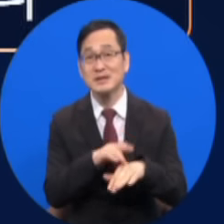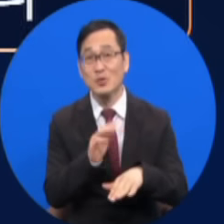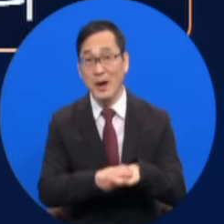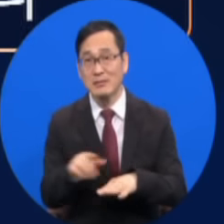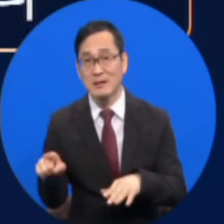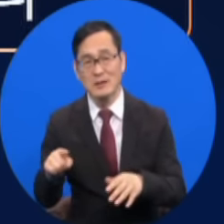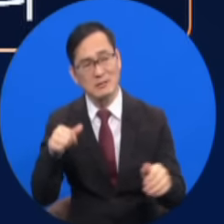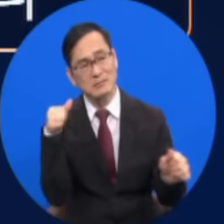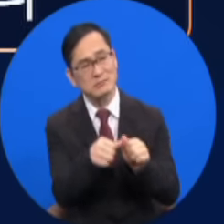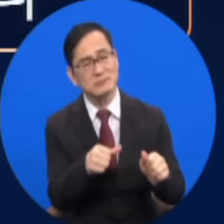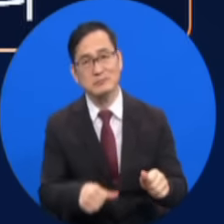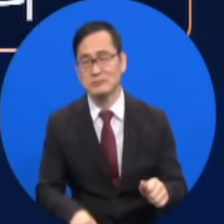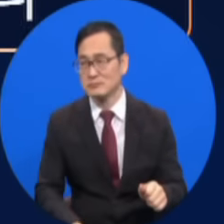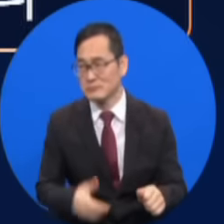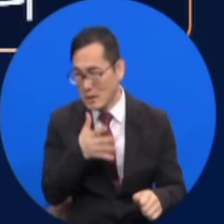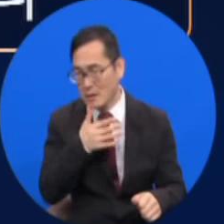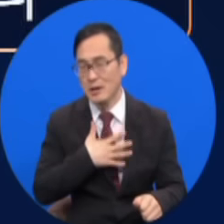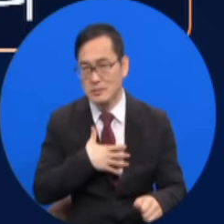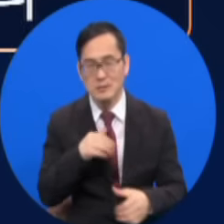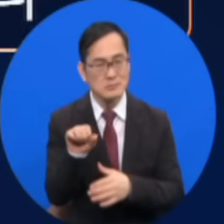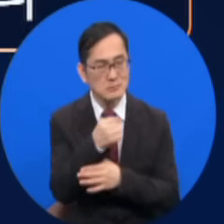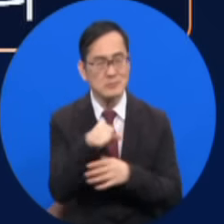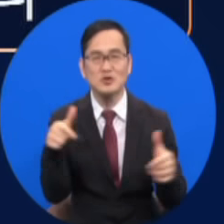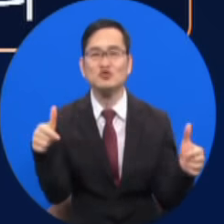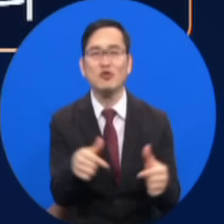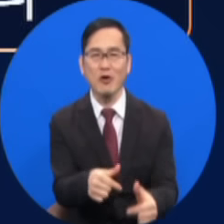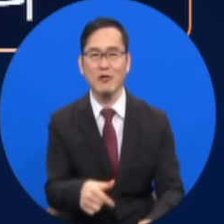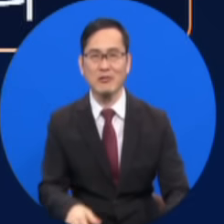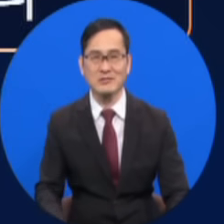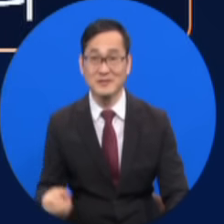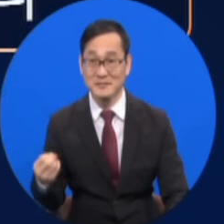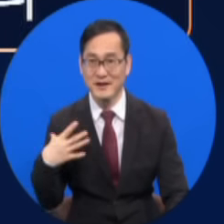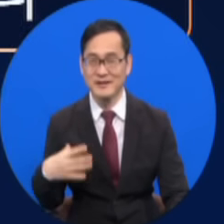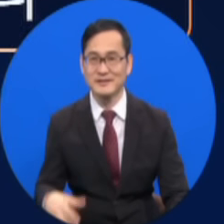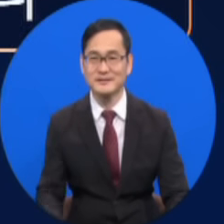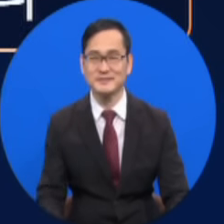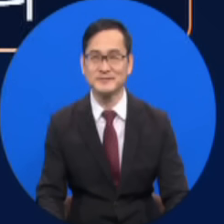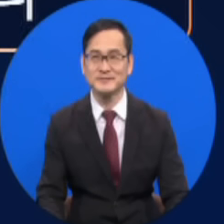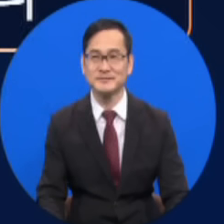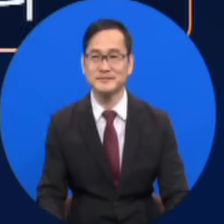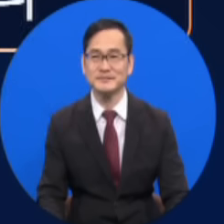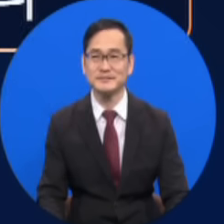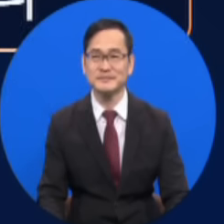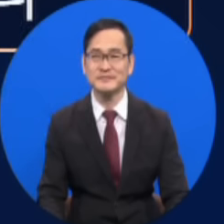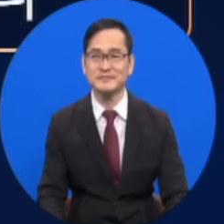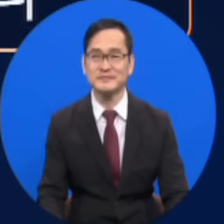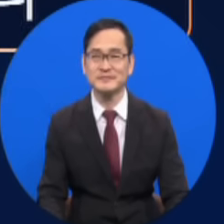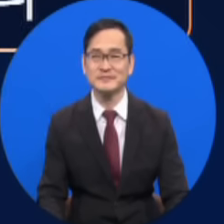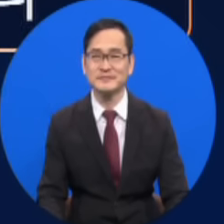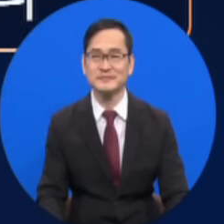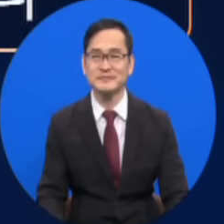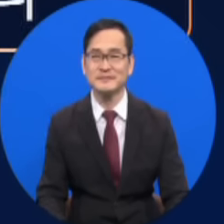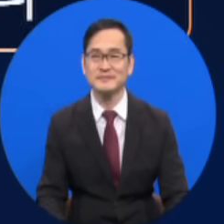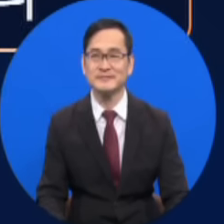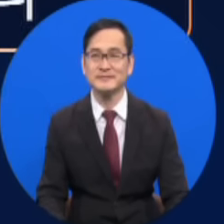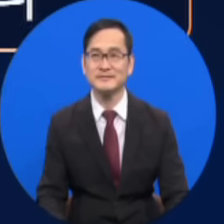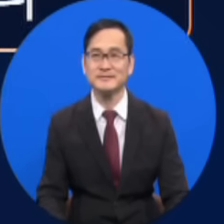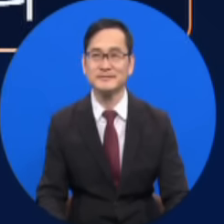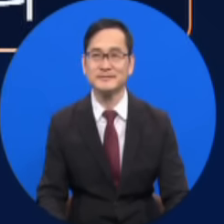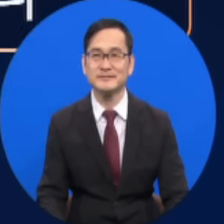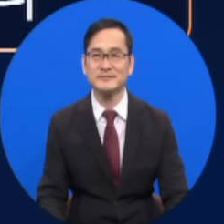대한 지적도 줄었다 부동 한 습관이라고 대응하라라고 얘기했다 그리고 도리도리가 줄었다는 뭐